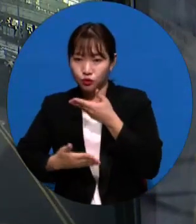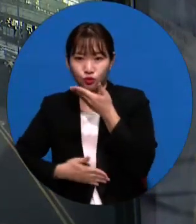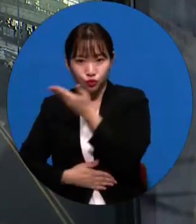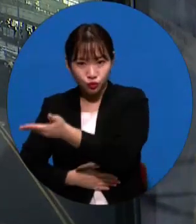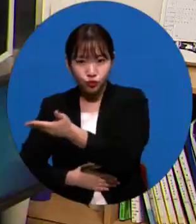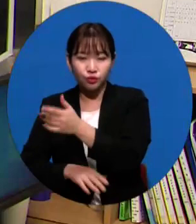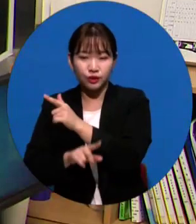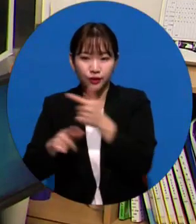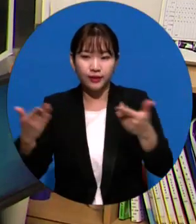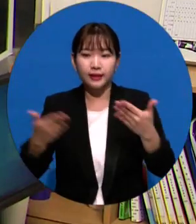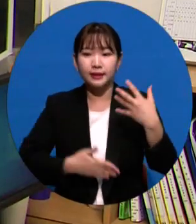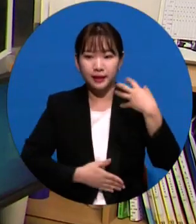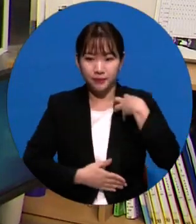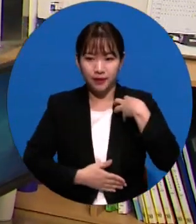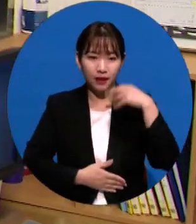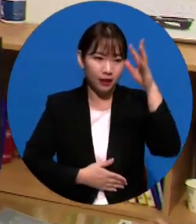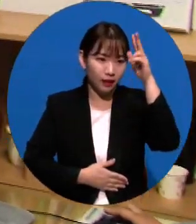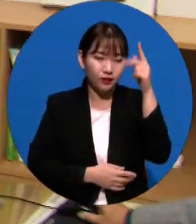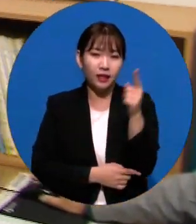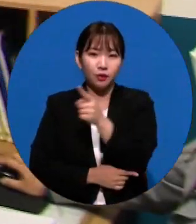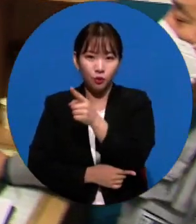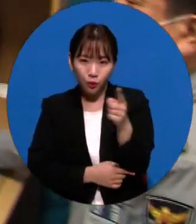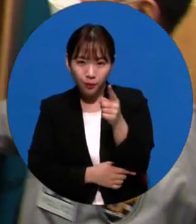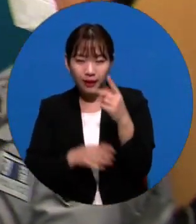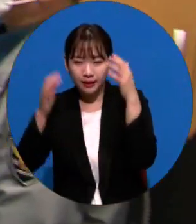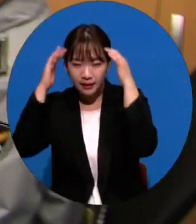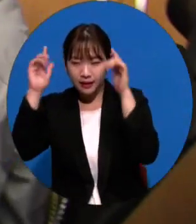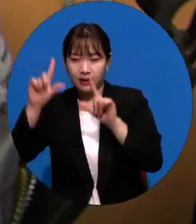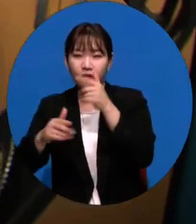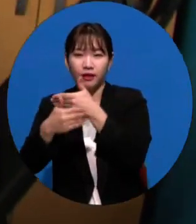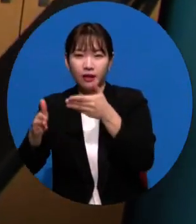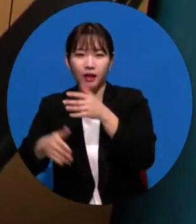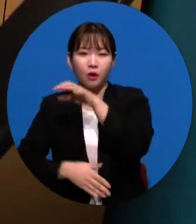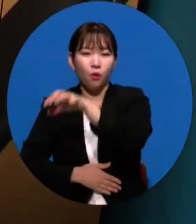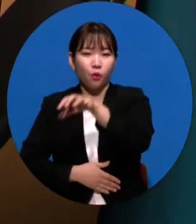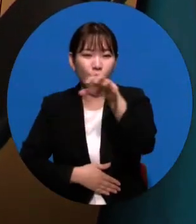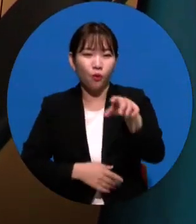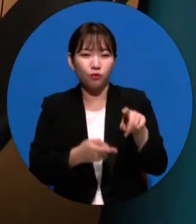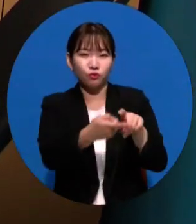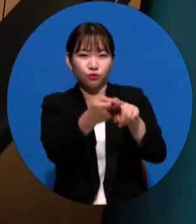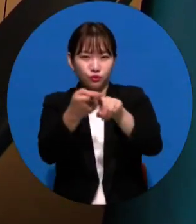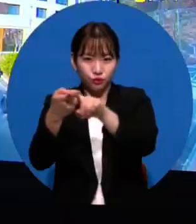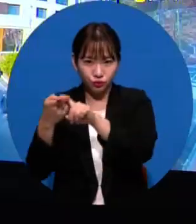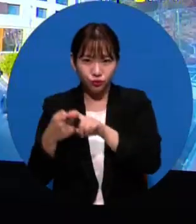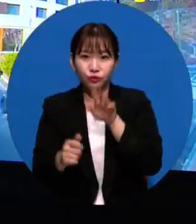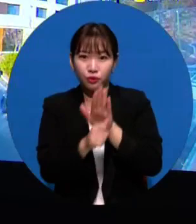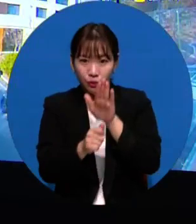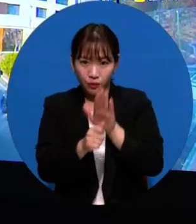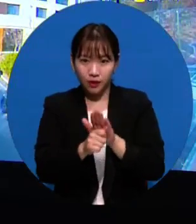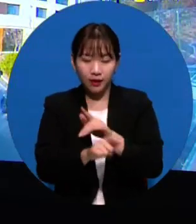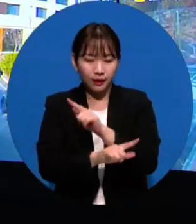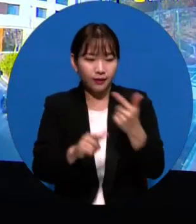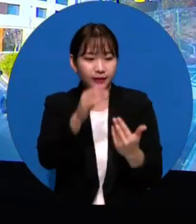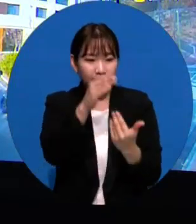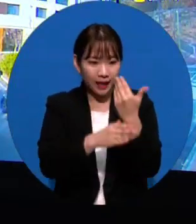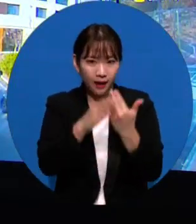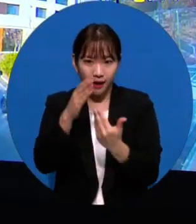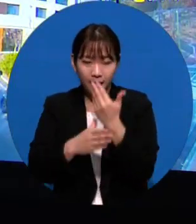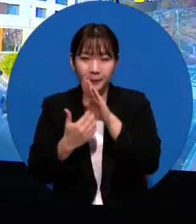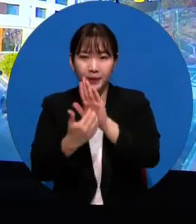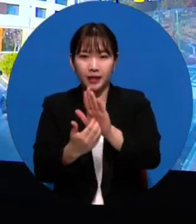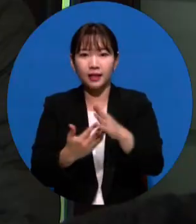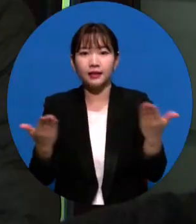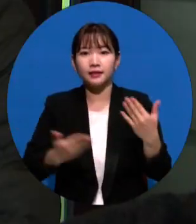있습니다. 경찰과 소방, 재난상황실 등 유관기관과 유기적인 협력을 통해 각종 사건, 사고도